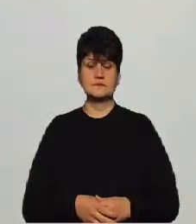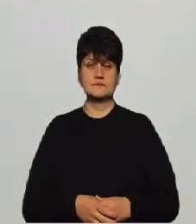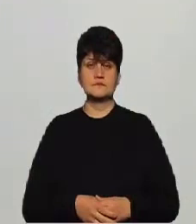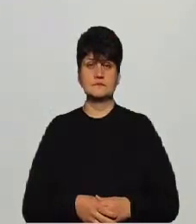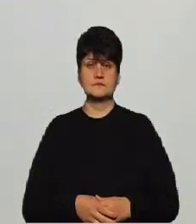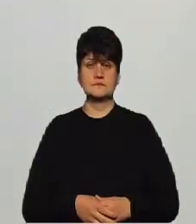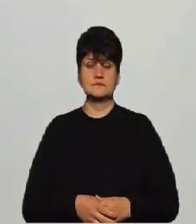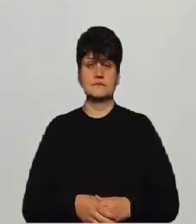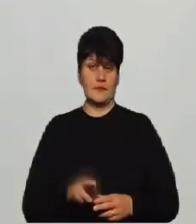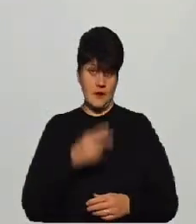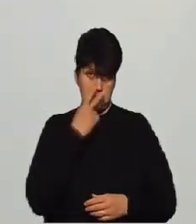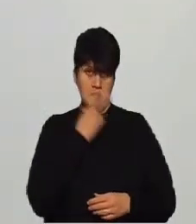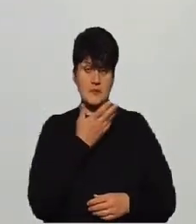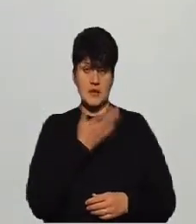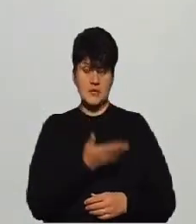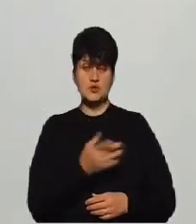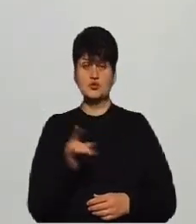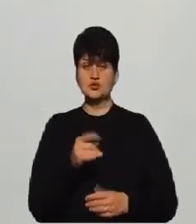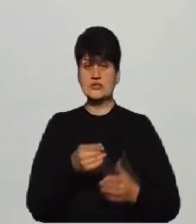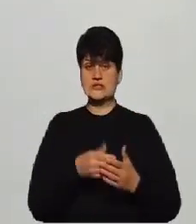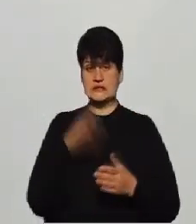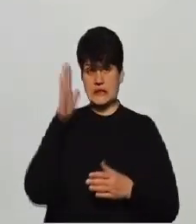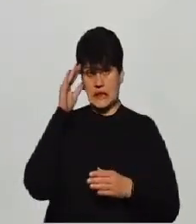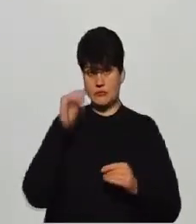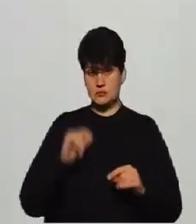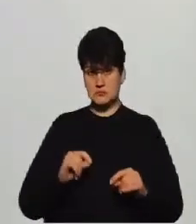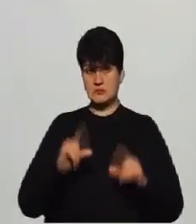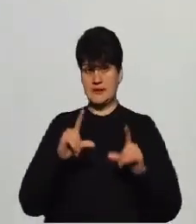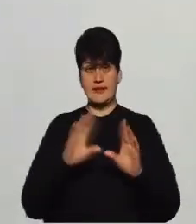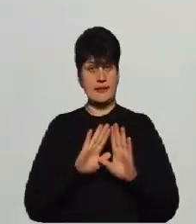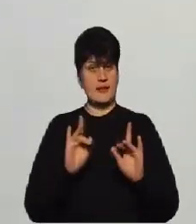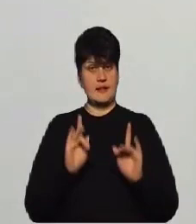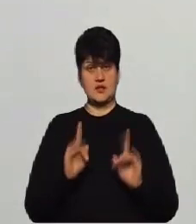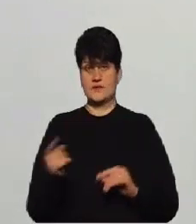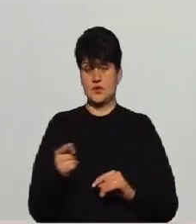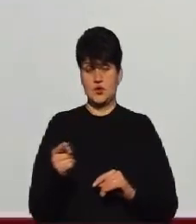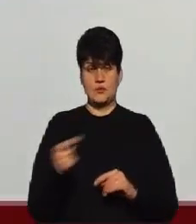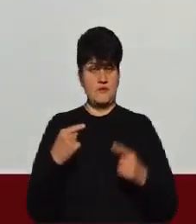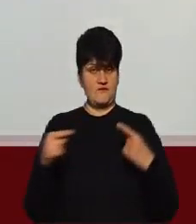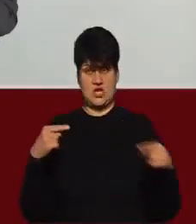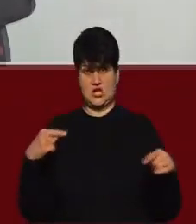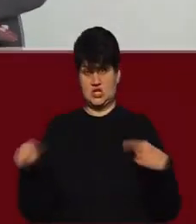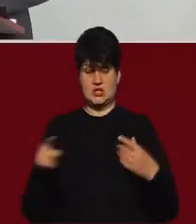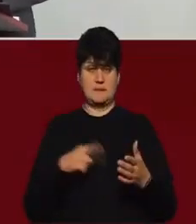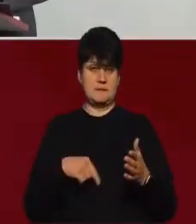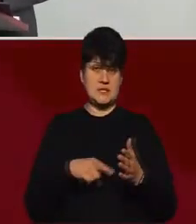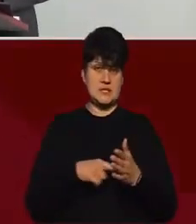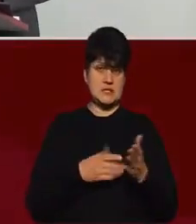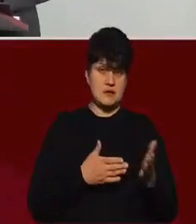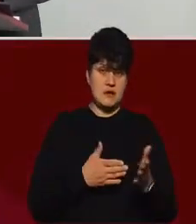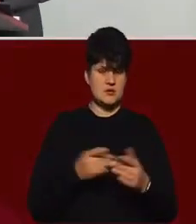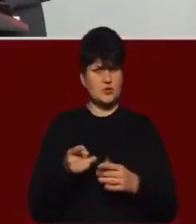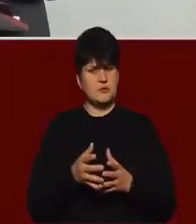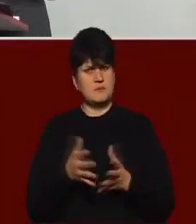Як бачимо, що ціни на воду підняли не лише у Тернополі, також в інших містах. Чи в Тернополі найбільше, пане